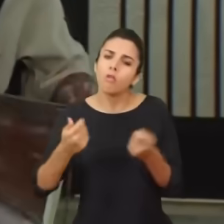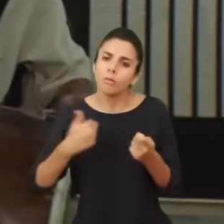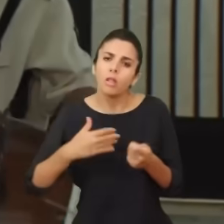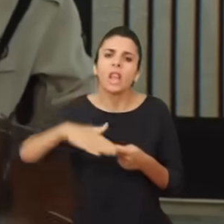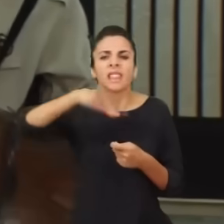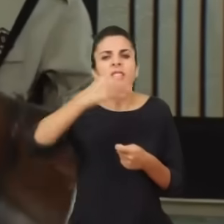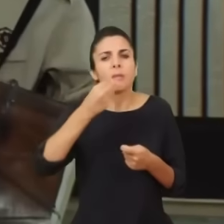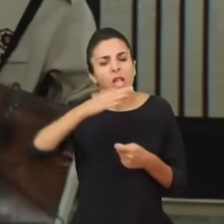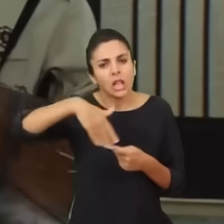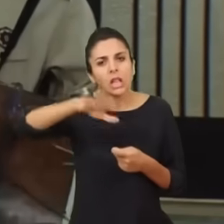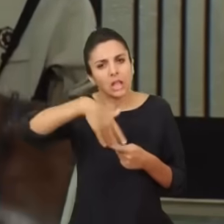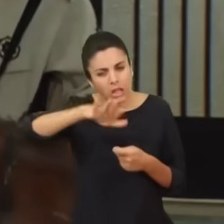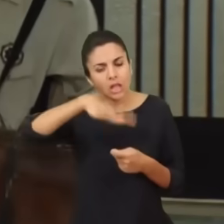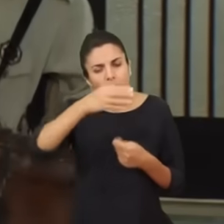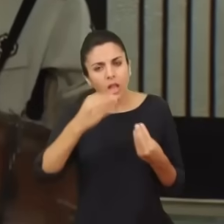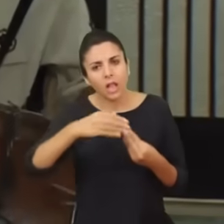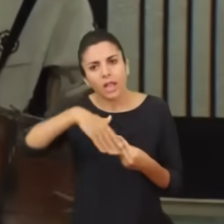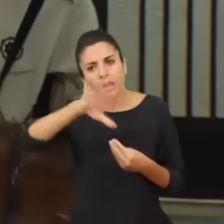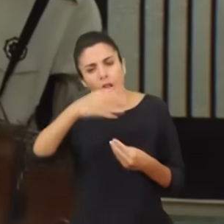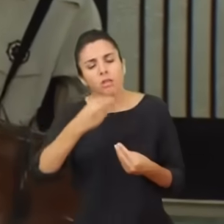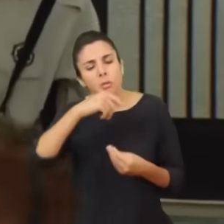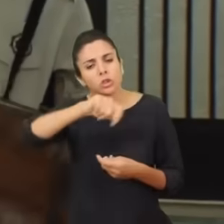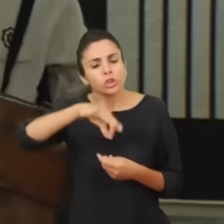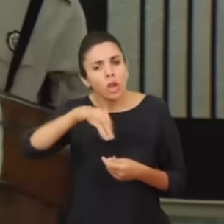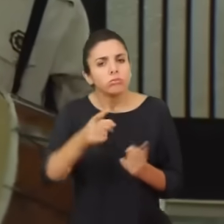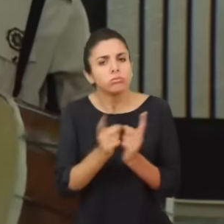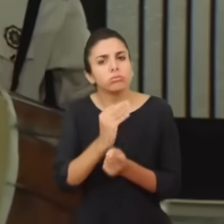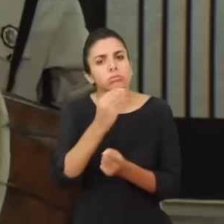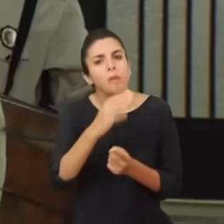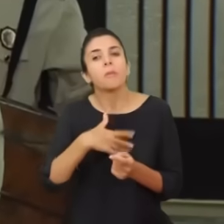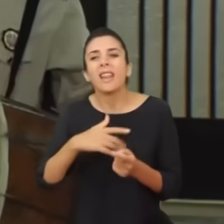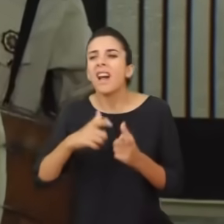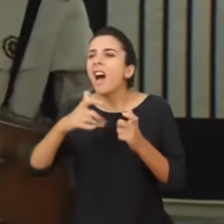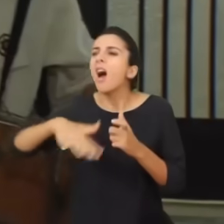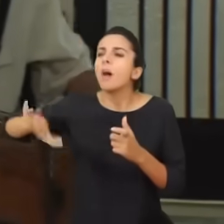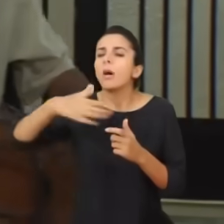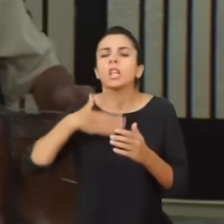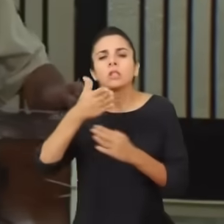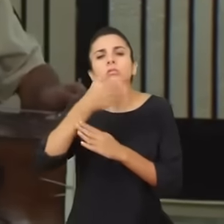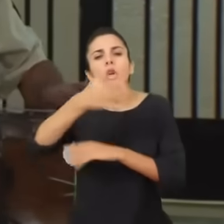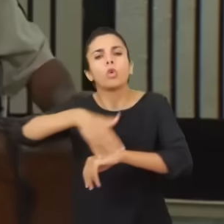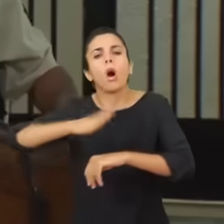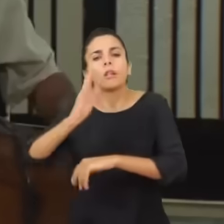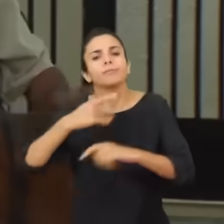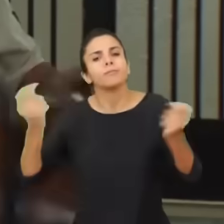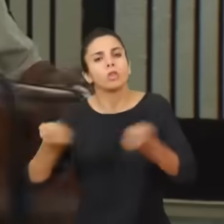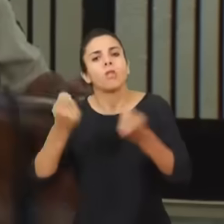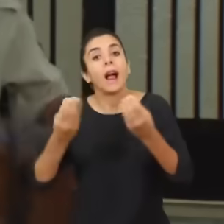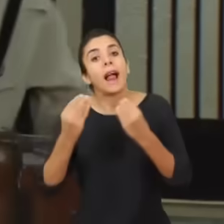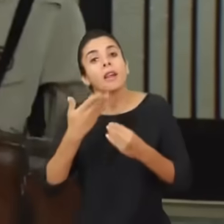sahurinizi yapın. Tamam. Bak ağzımdan taştı gözüze. Sahurinizi yapın, yemeğinizi, ben geri kalan mahalleyi dolaşırım. Tamam hadi. Hadi kendinize iyi bak. Hadi Ramazan